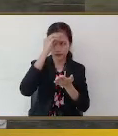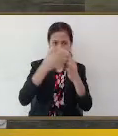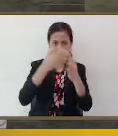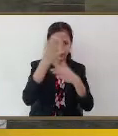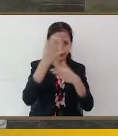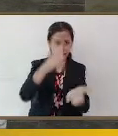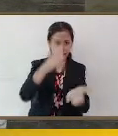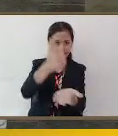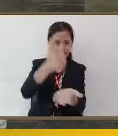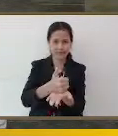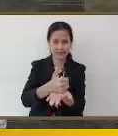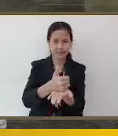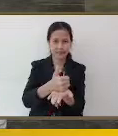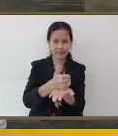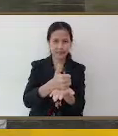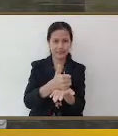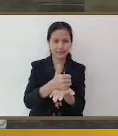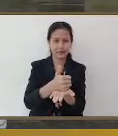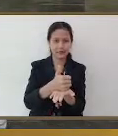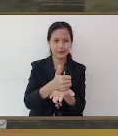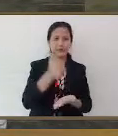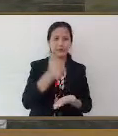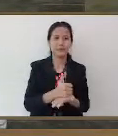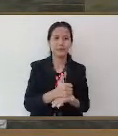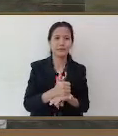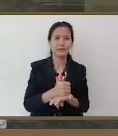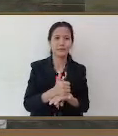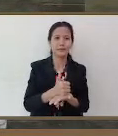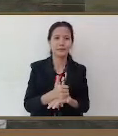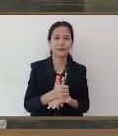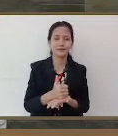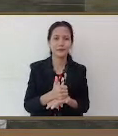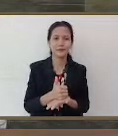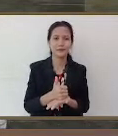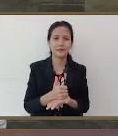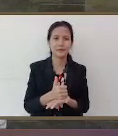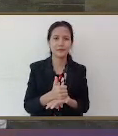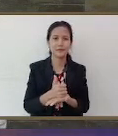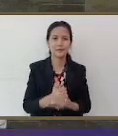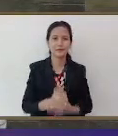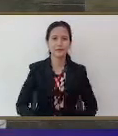Amen. Alright, amen. Amen. Amen.